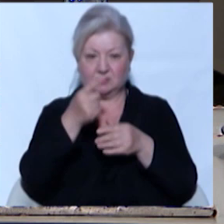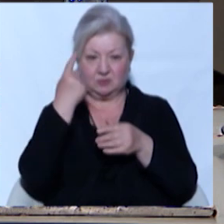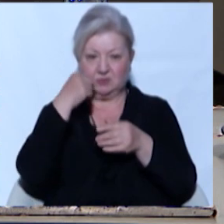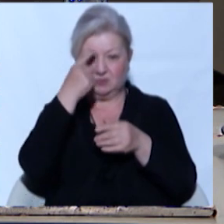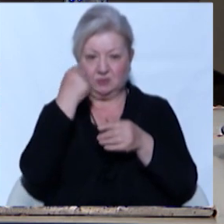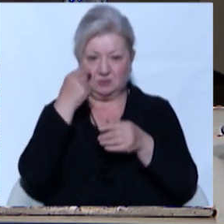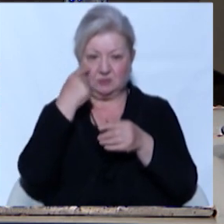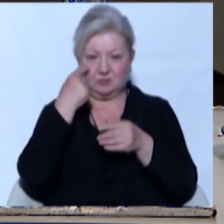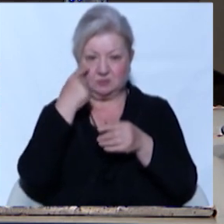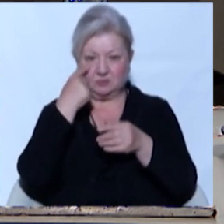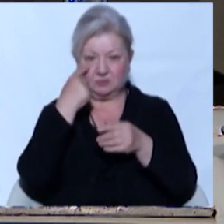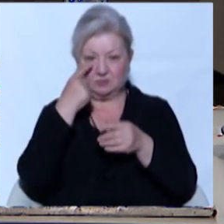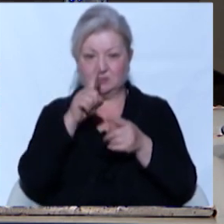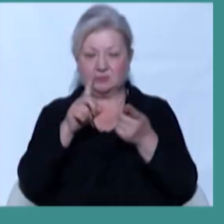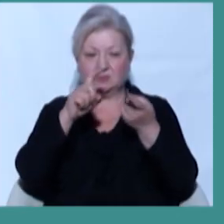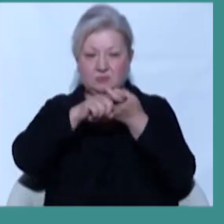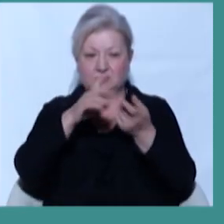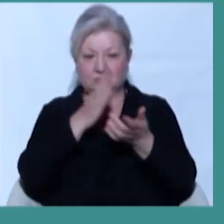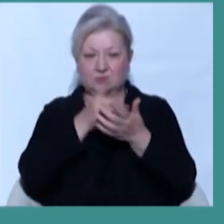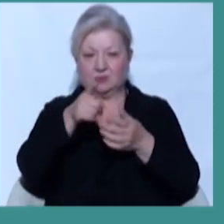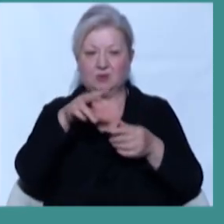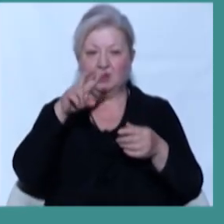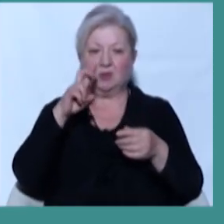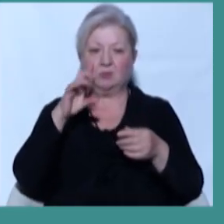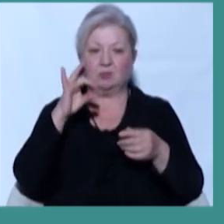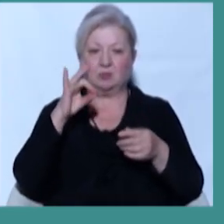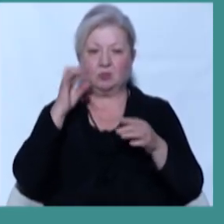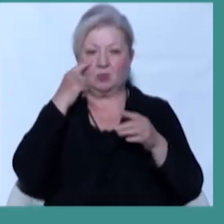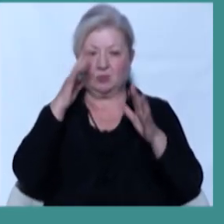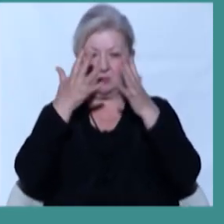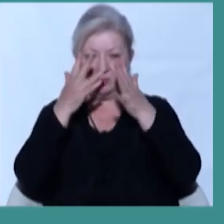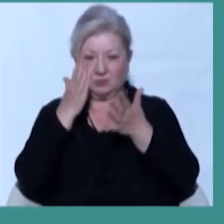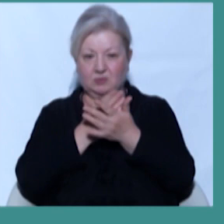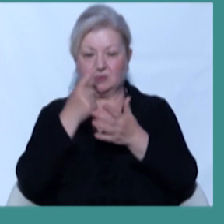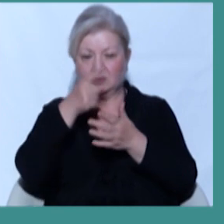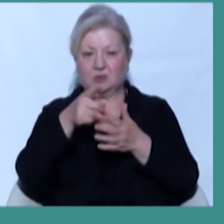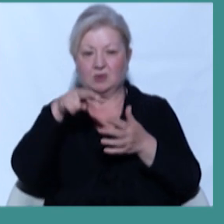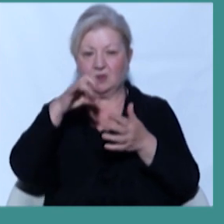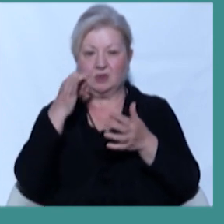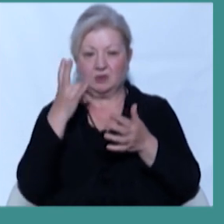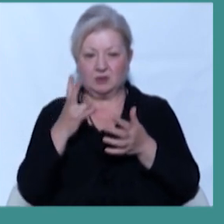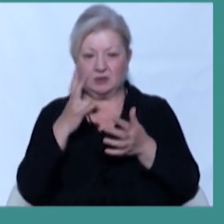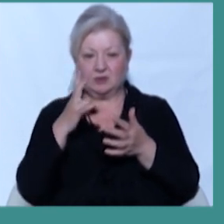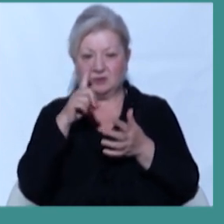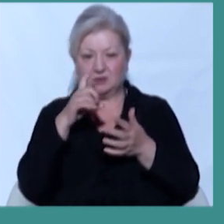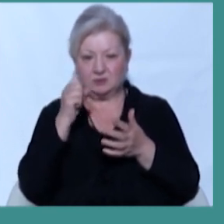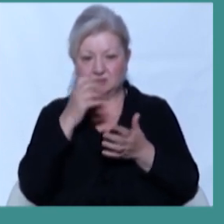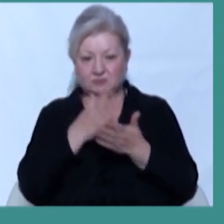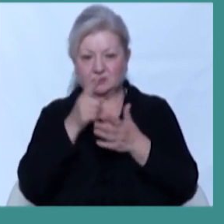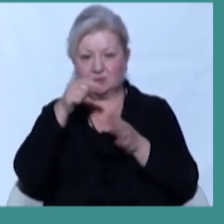თემატიკას ემთხვევა. ეს არის ბროლი. ბროლი წარმოადგენს ლინზას, რომელშიც